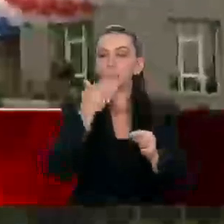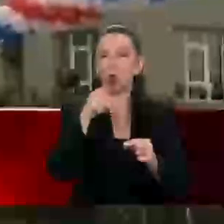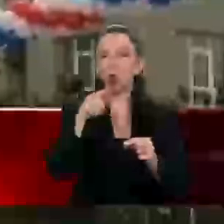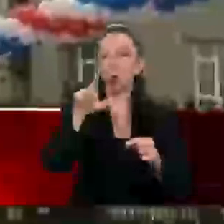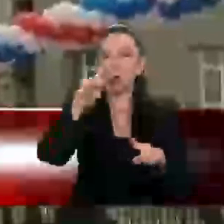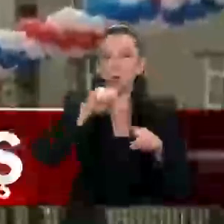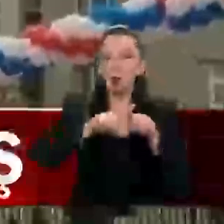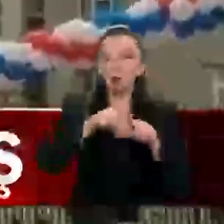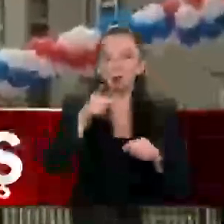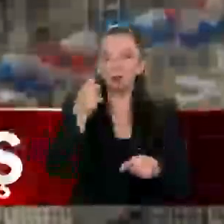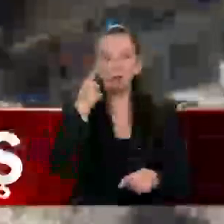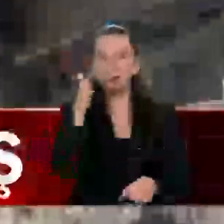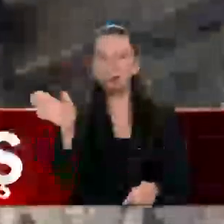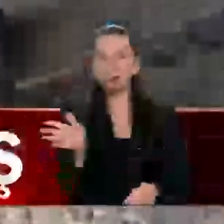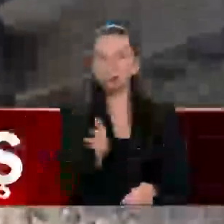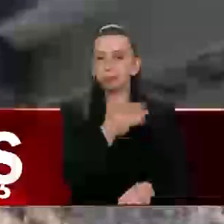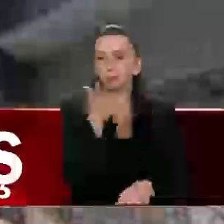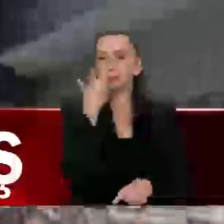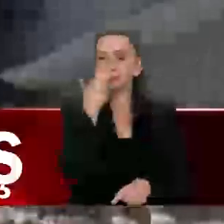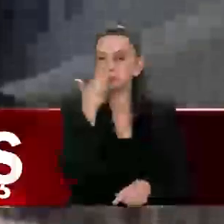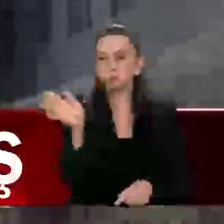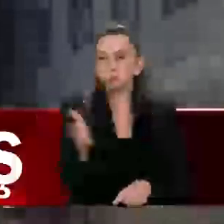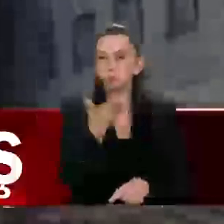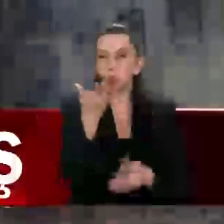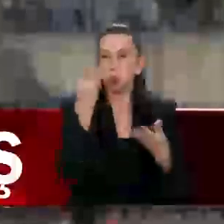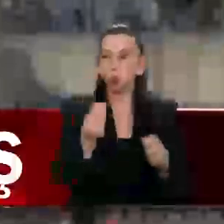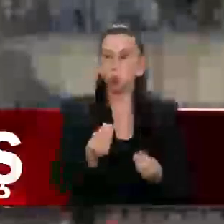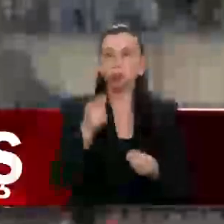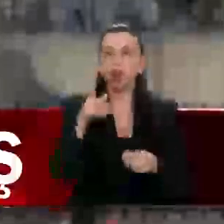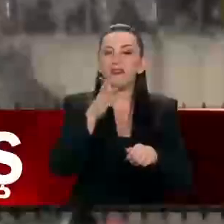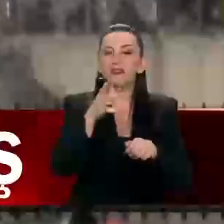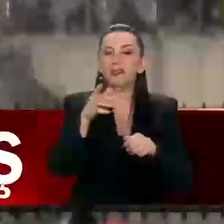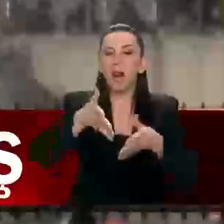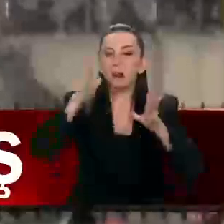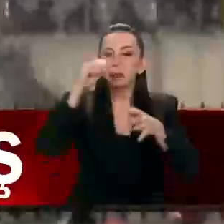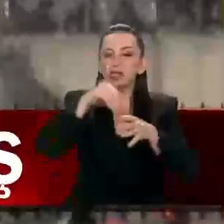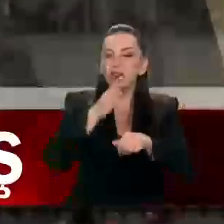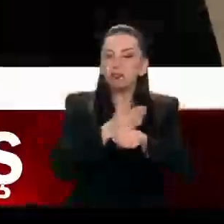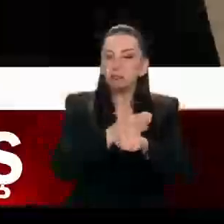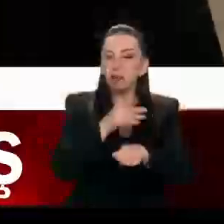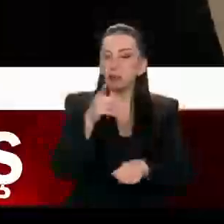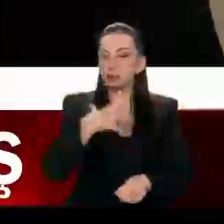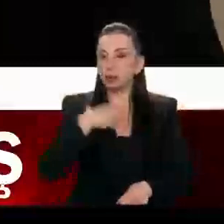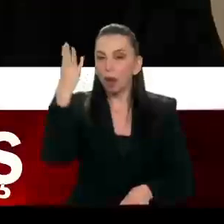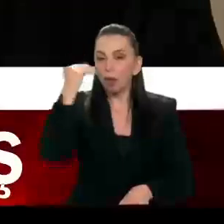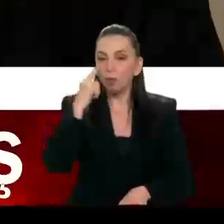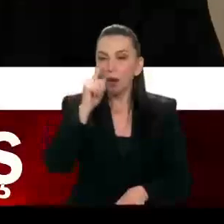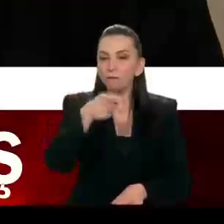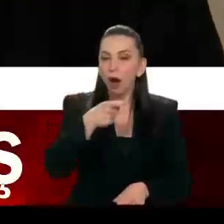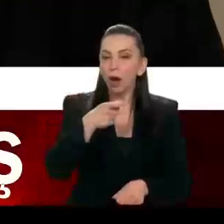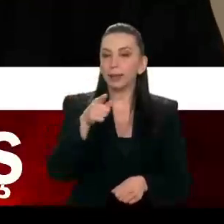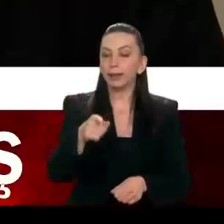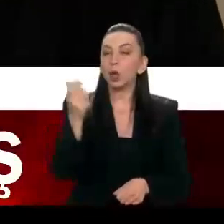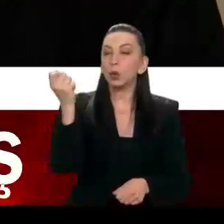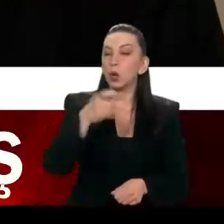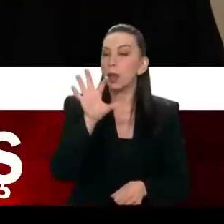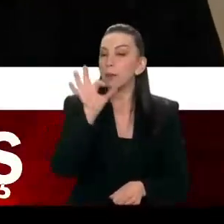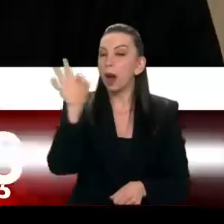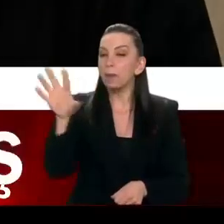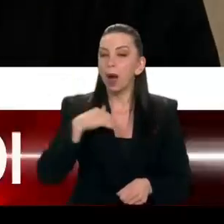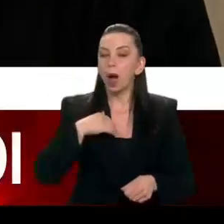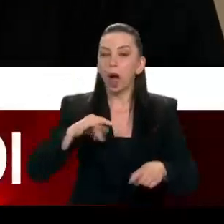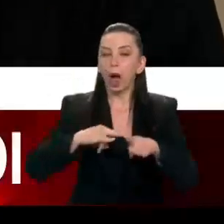ardındaki ihmalleri ise bina sakinlerinden biri geçen yıl fark etti. Hemen yöneticinin kapısını çaldı. Havuza giderken